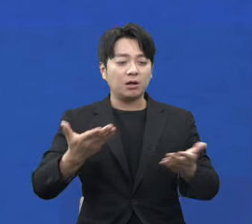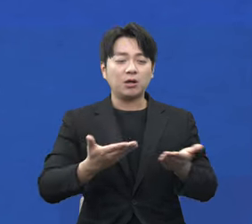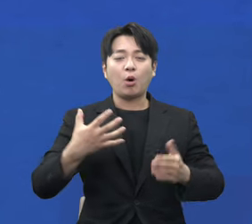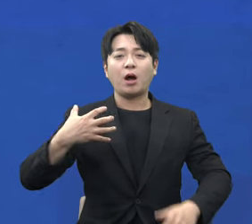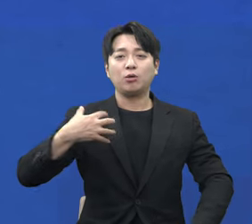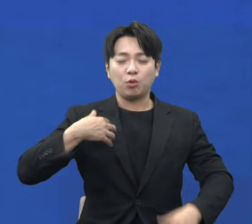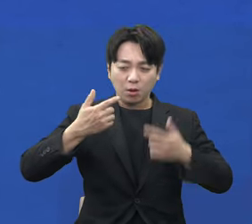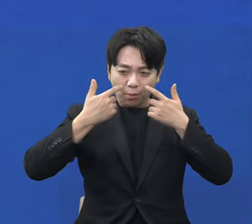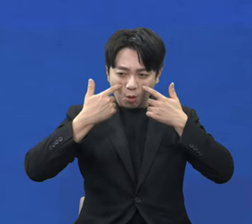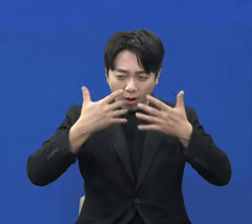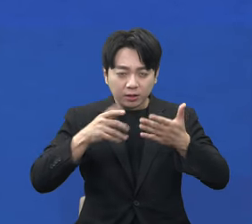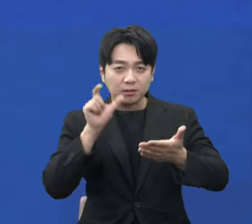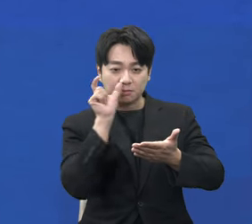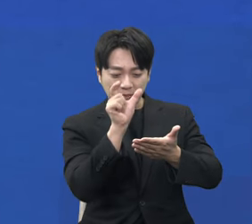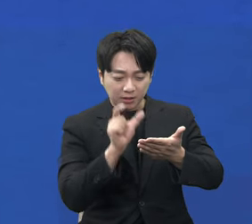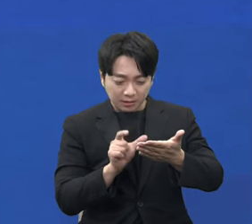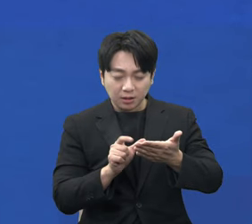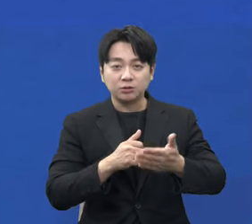확고하게 하겠습니다.